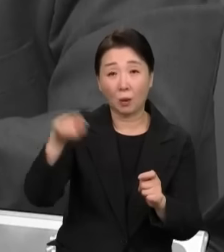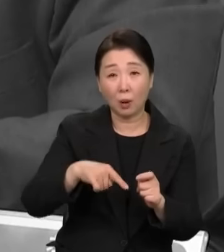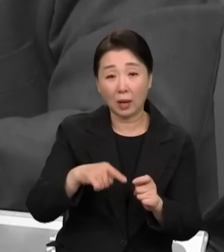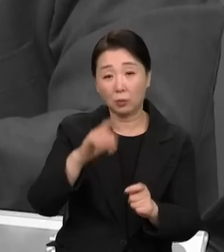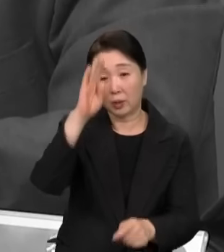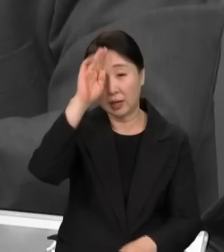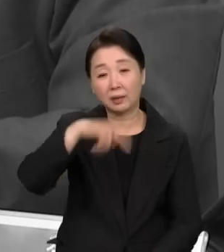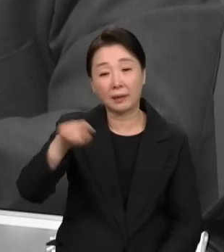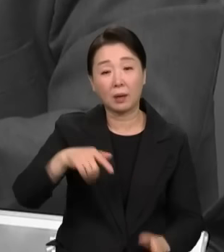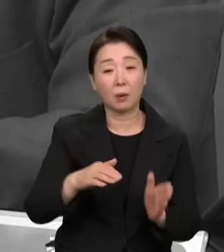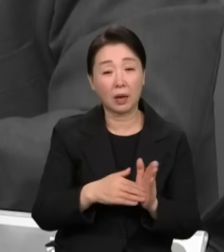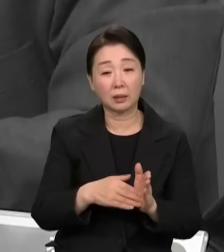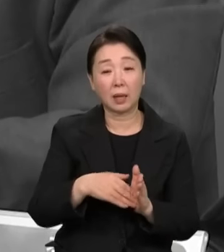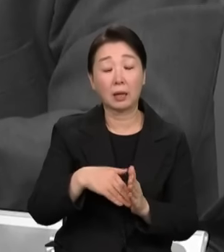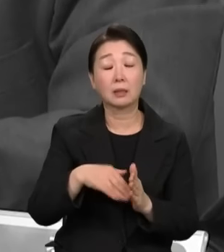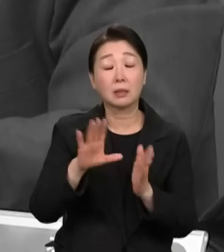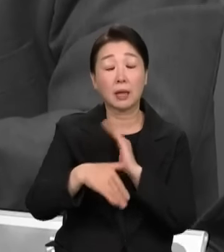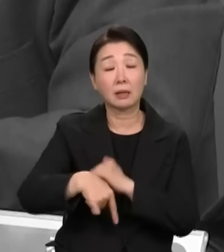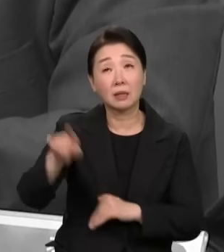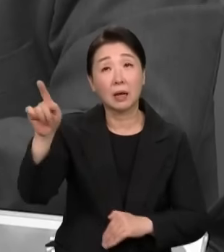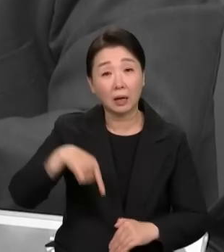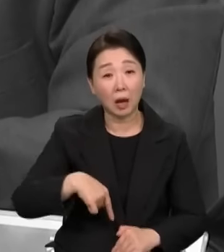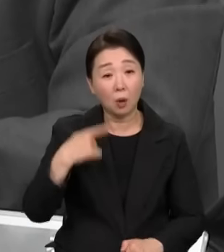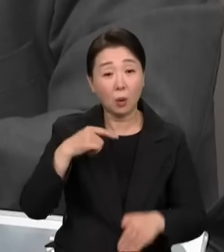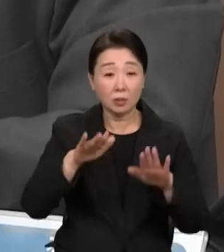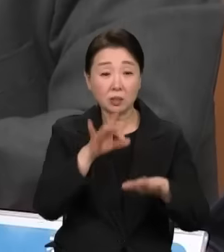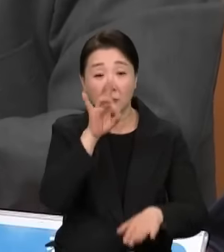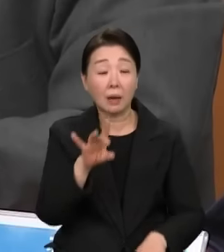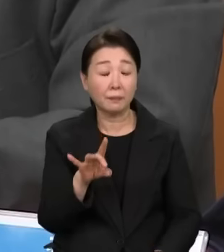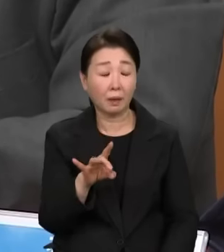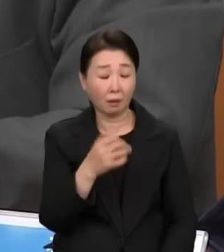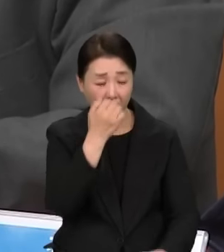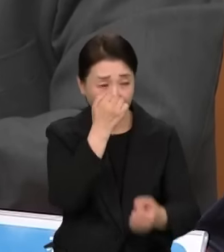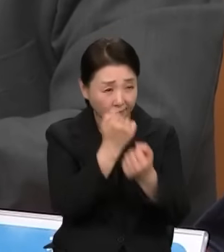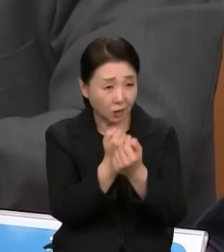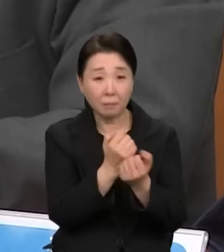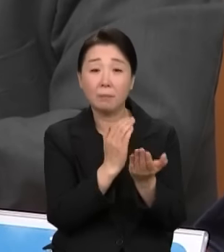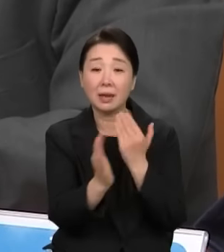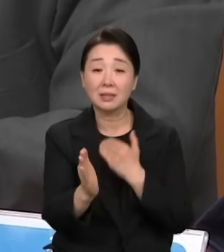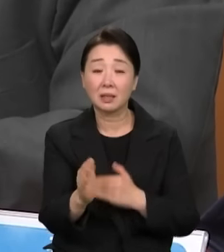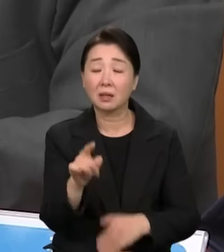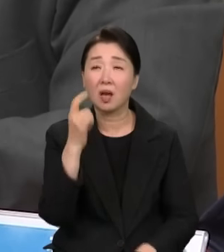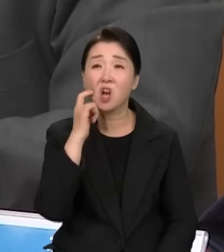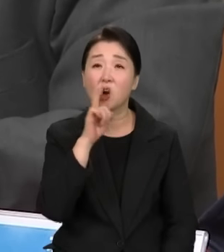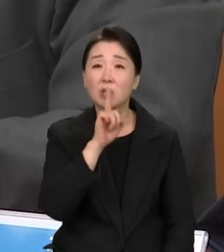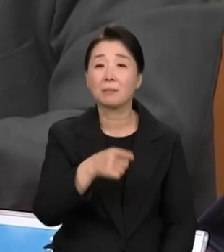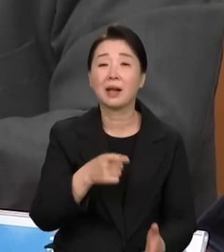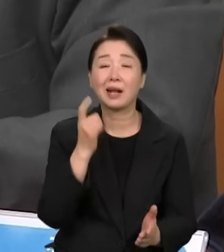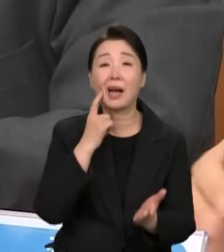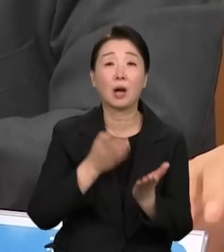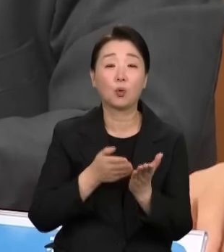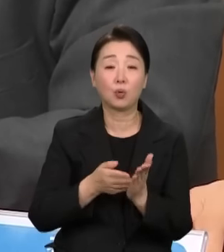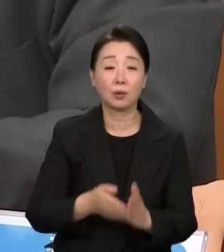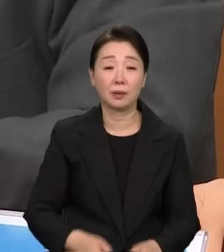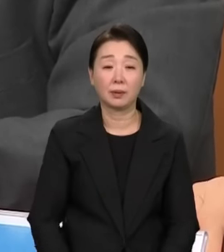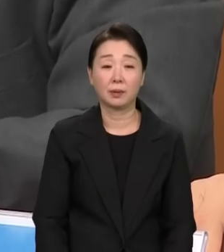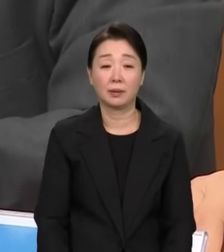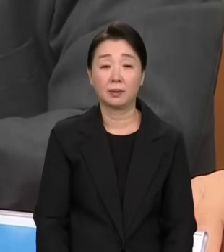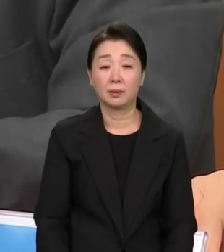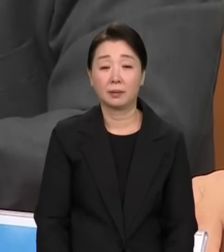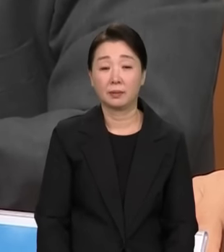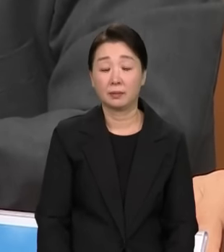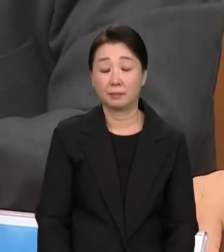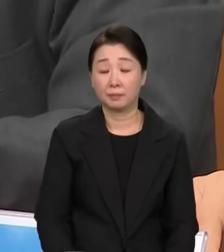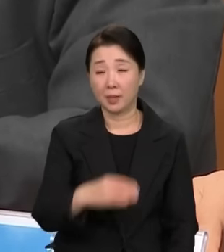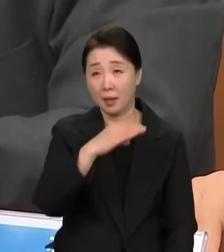갔습니다 지금은 안 된다는 거예요 내로 불리죠 명백한 거짓말이고 가짜 뉴스입니다 바로